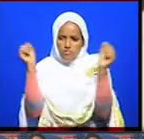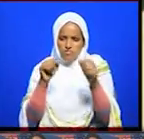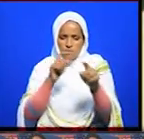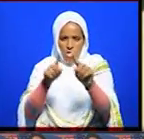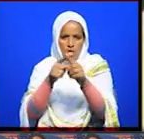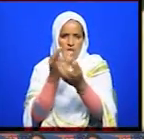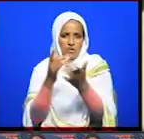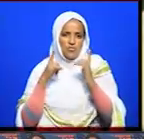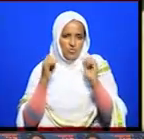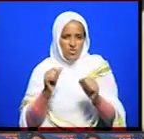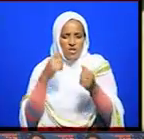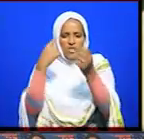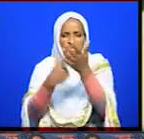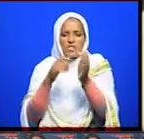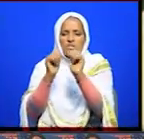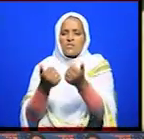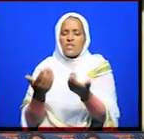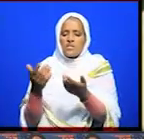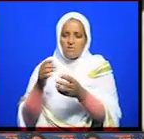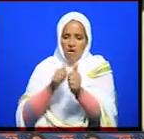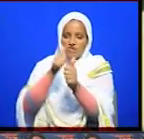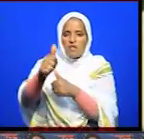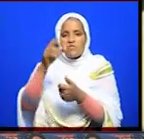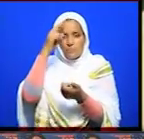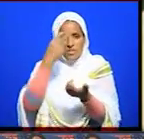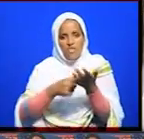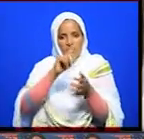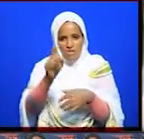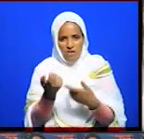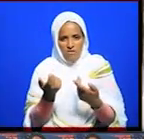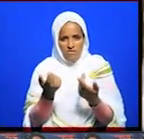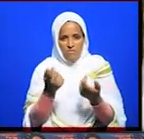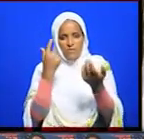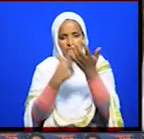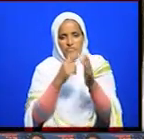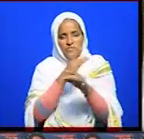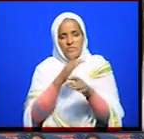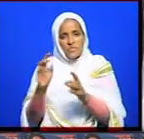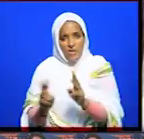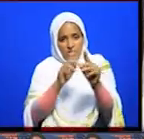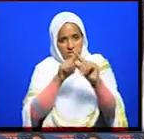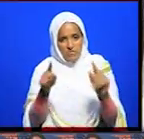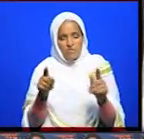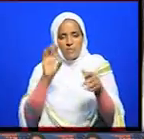ነገሮች ይኖራሉ በህይወት። ያንን ነገር በምን መልኩ ነበር የምታሳልፉት? ያኛው ነገር እንግዲህ